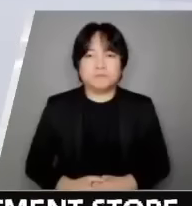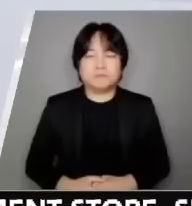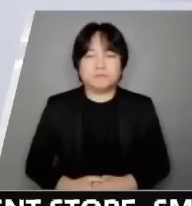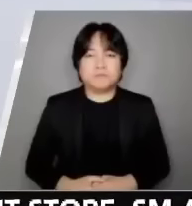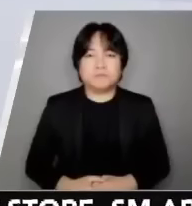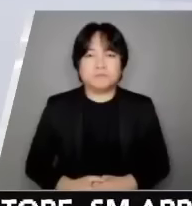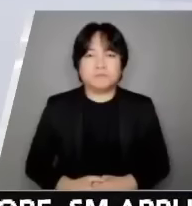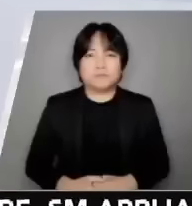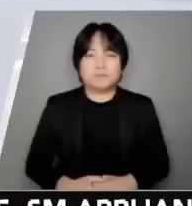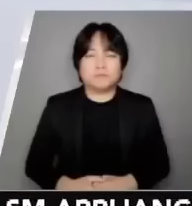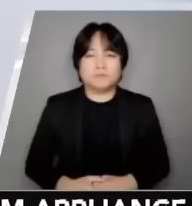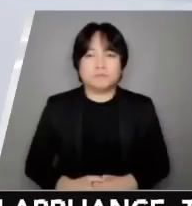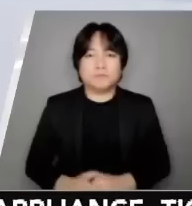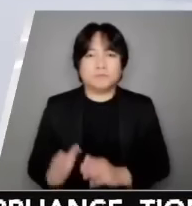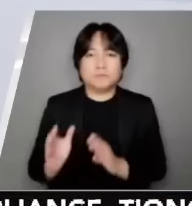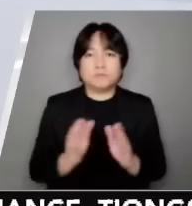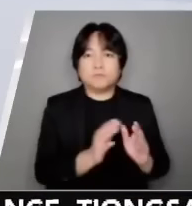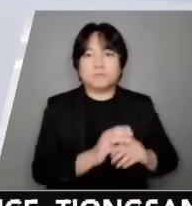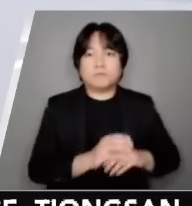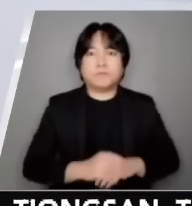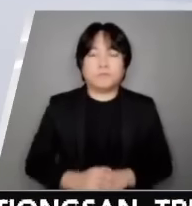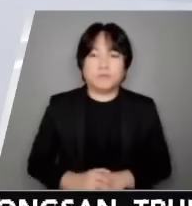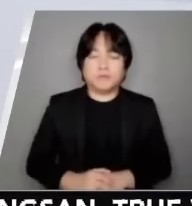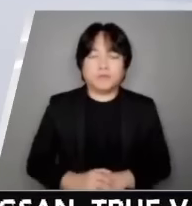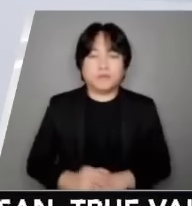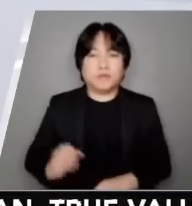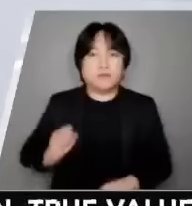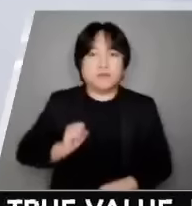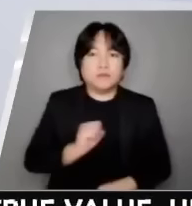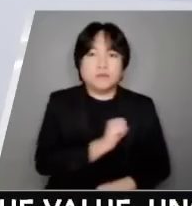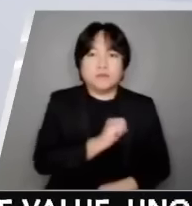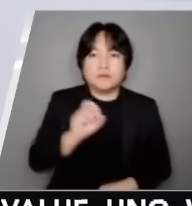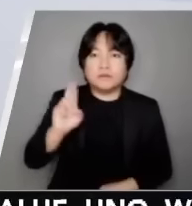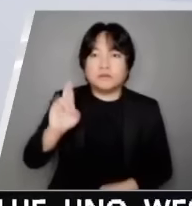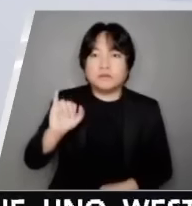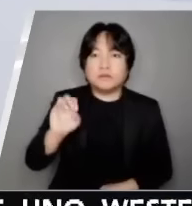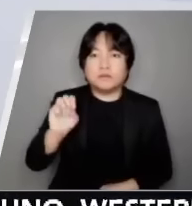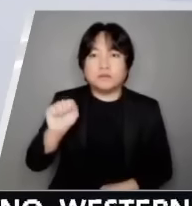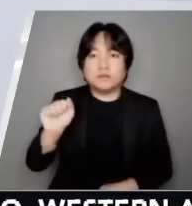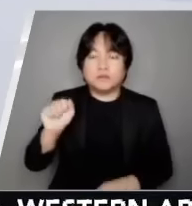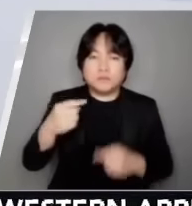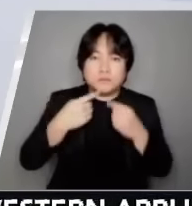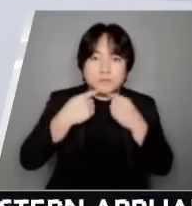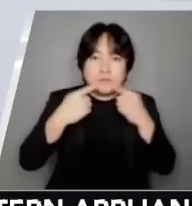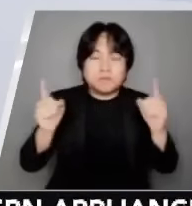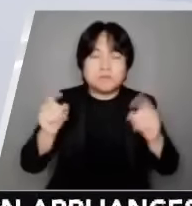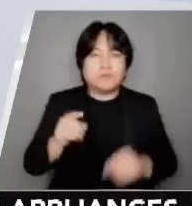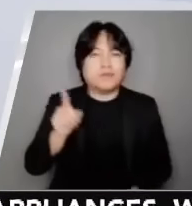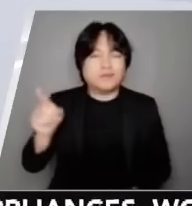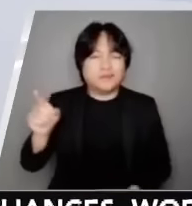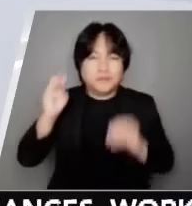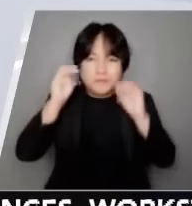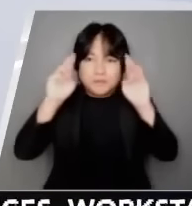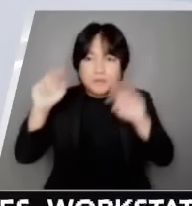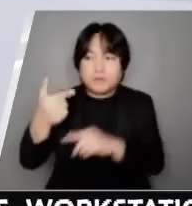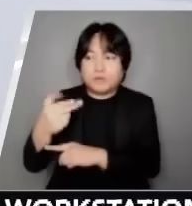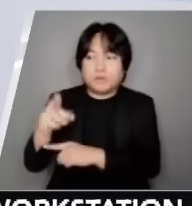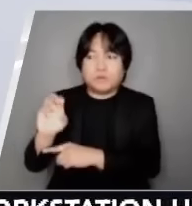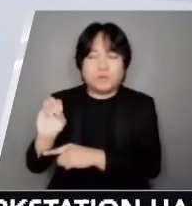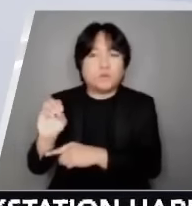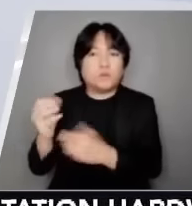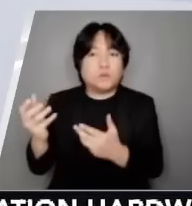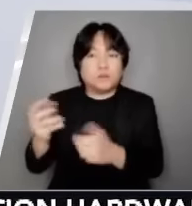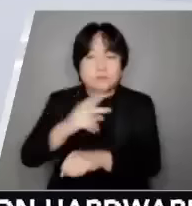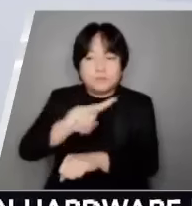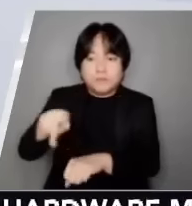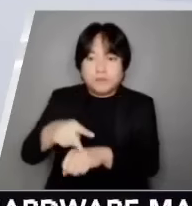isiniwalat ni Senador Risa ontiveros na wala na sa Pilipinas si dating bamban Mayor Alice guo pero wala raw record ng